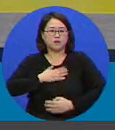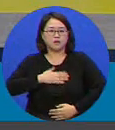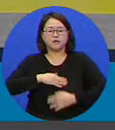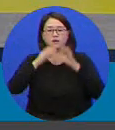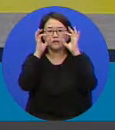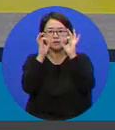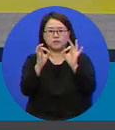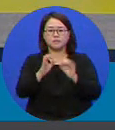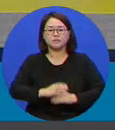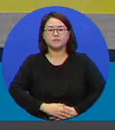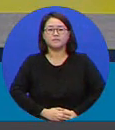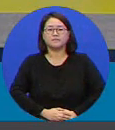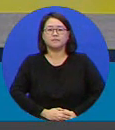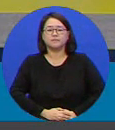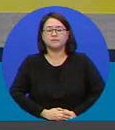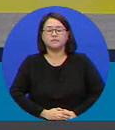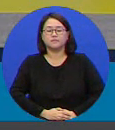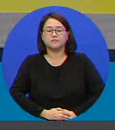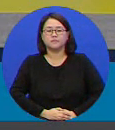이승환 기자입니다.